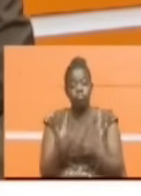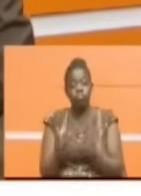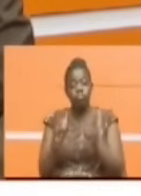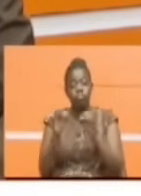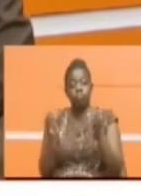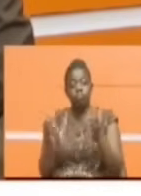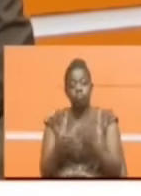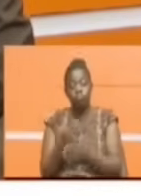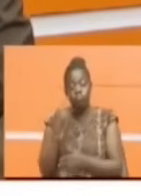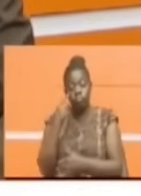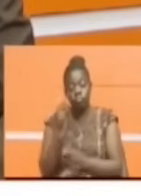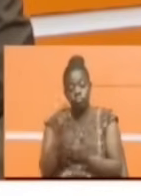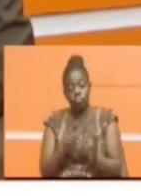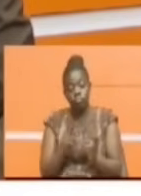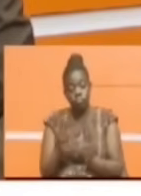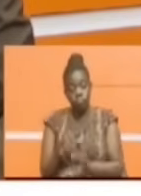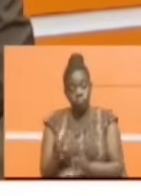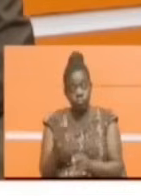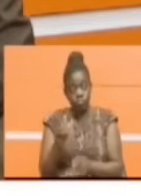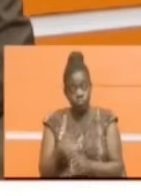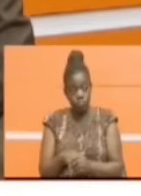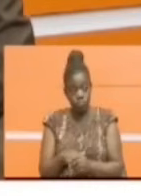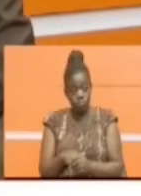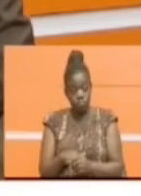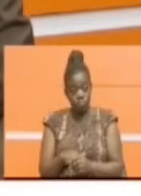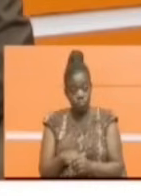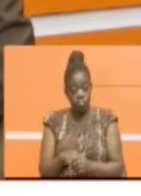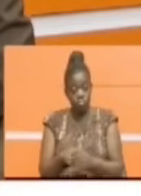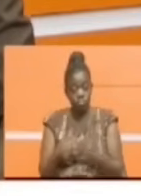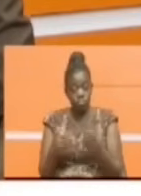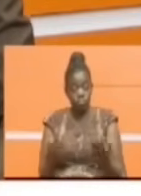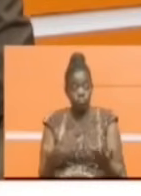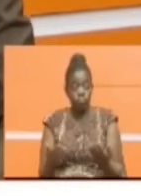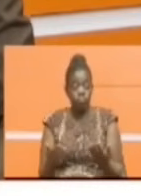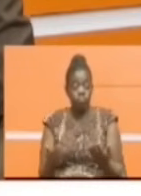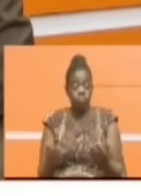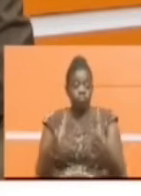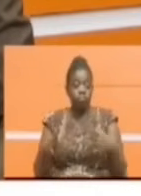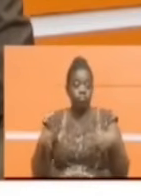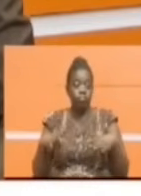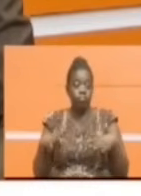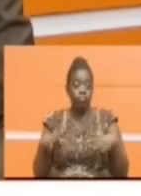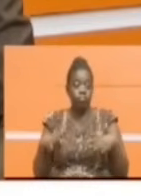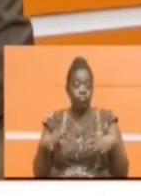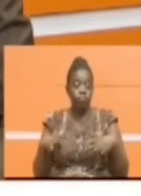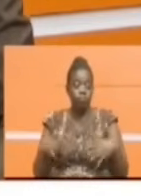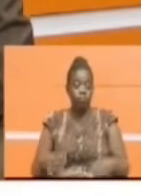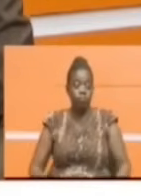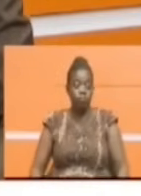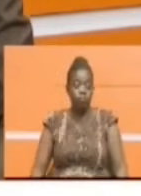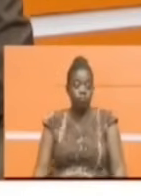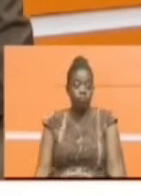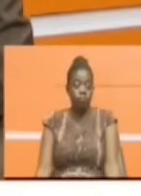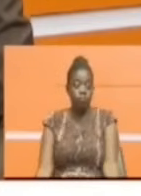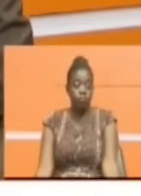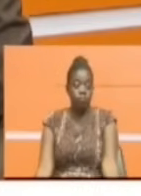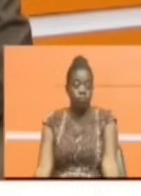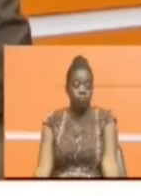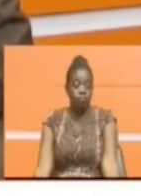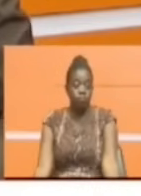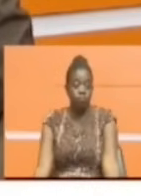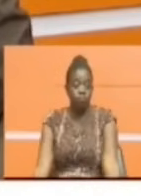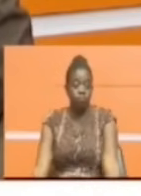n'amawulire ga New Vision aga bulijjo mwegali. Jinja limu likubye ebinyonyi 2 katukuumuzeemu tukomewo n'ekitundu ekyokubiri.